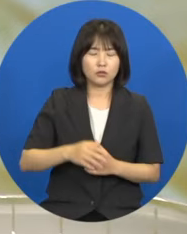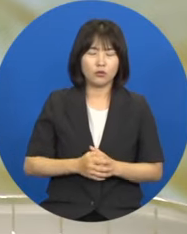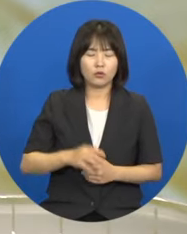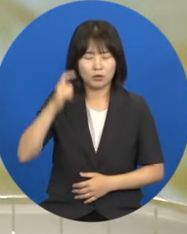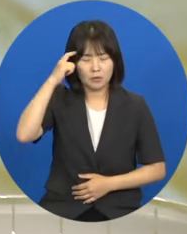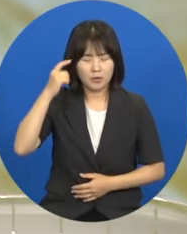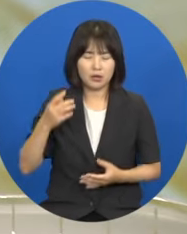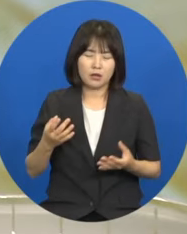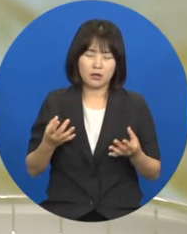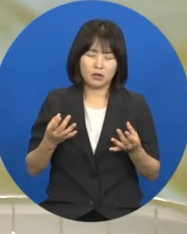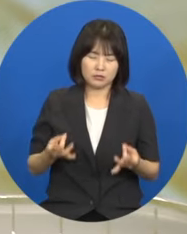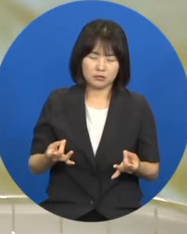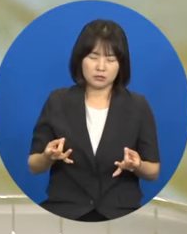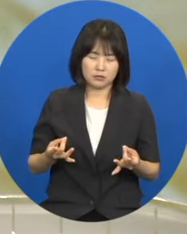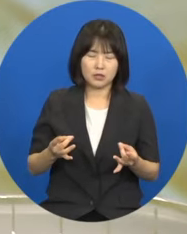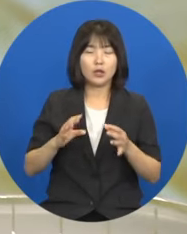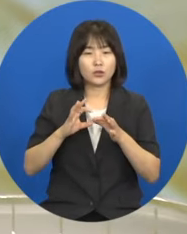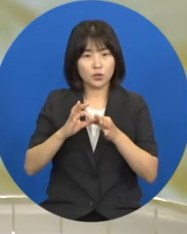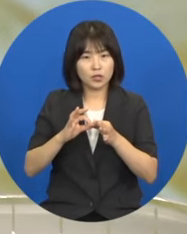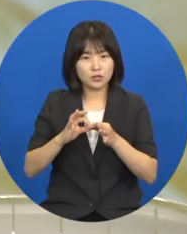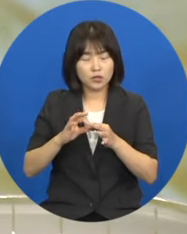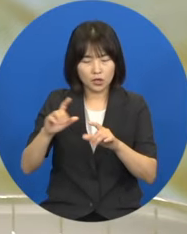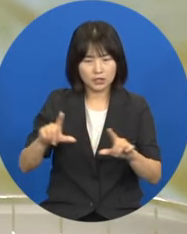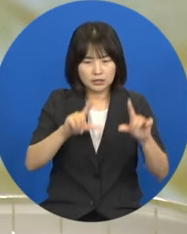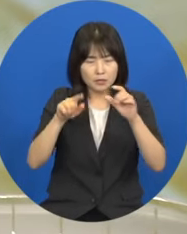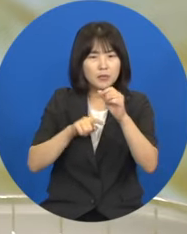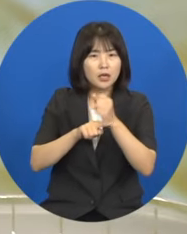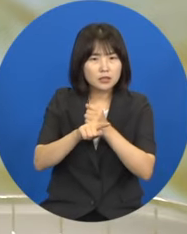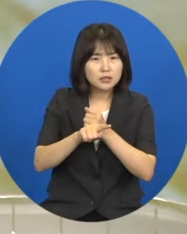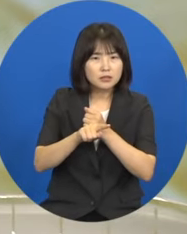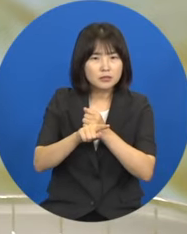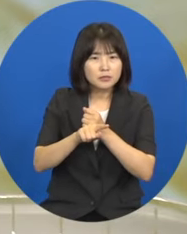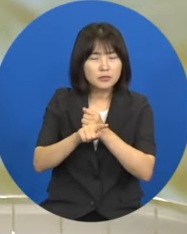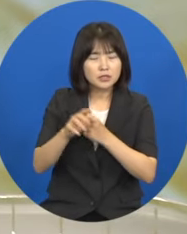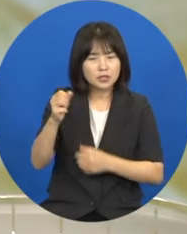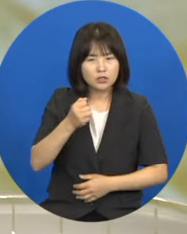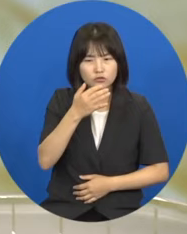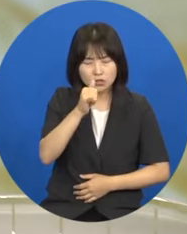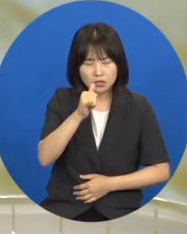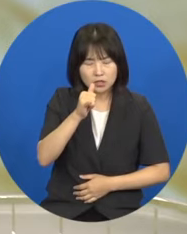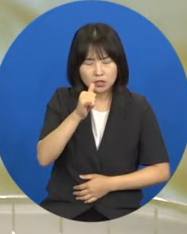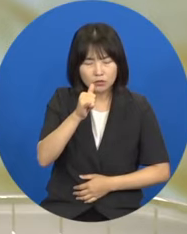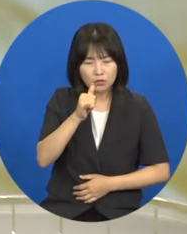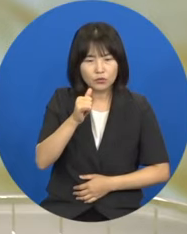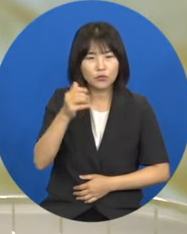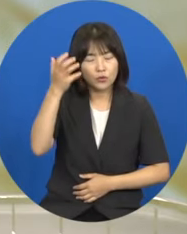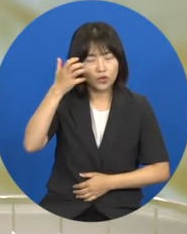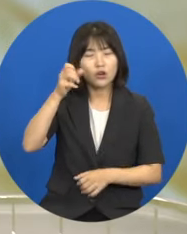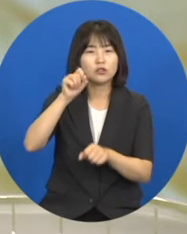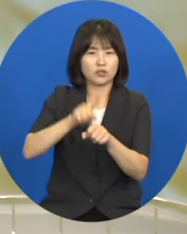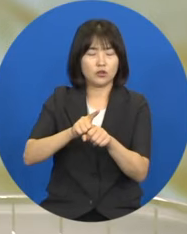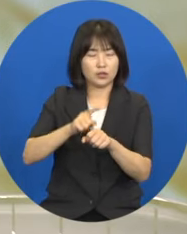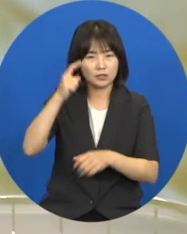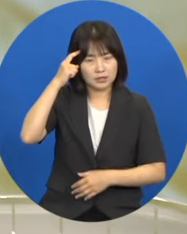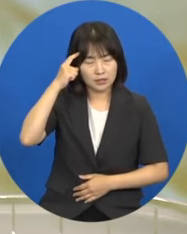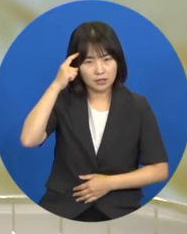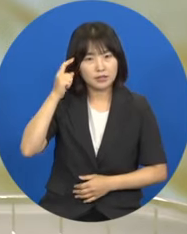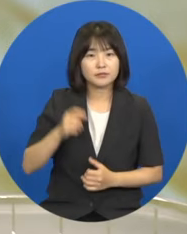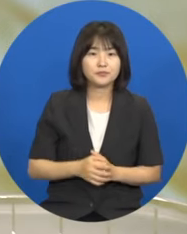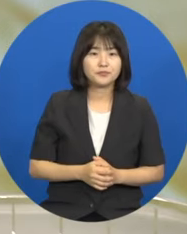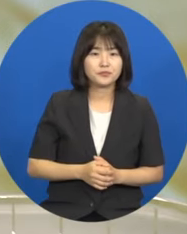삶의 의미를 발견하고 정체성을 형성하는 것을 영성이라고 생각합니다. 영국의